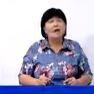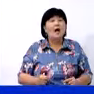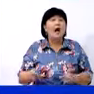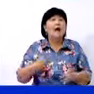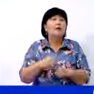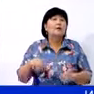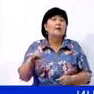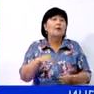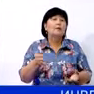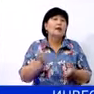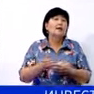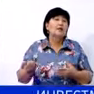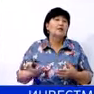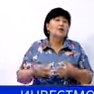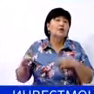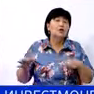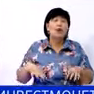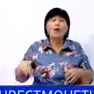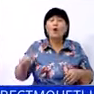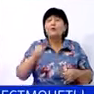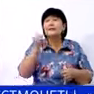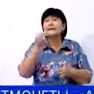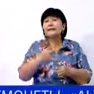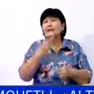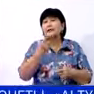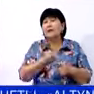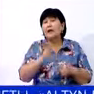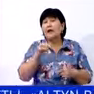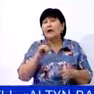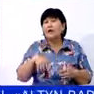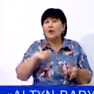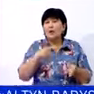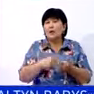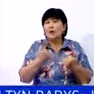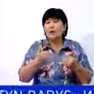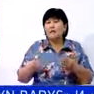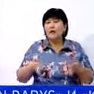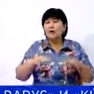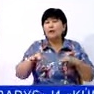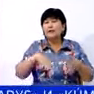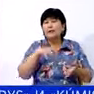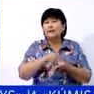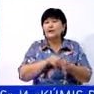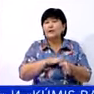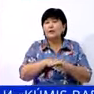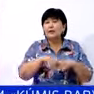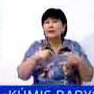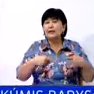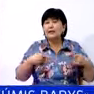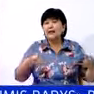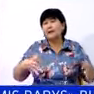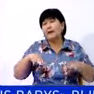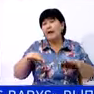Аким области ознакомилась с жизнедеятельностью областного центра. Несмотря на карантин, в городе в рамках дорожной карты занятости реализуется целый ряд